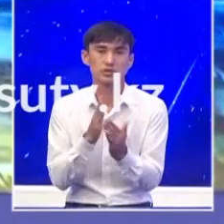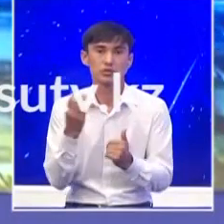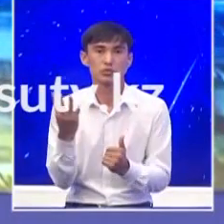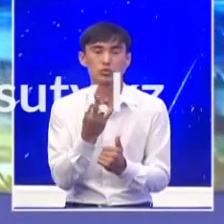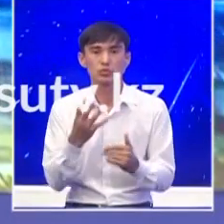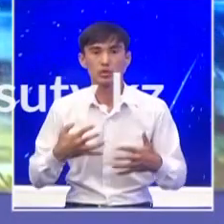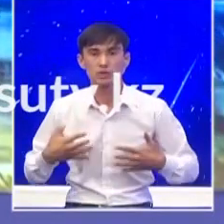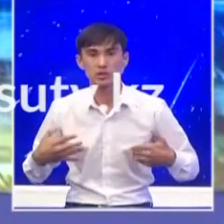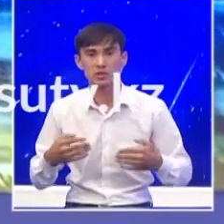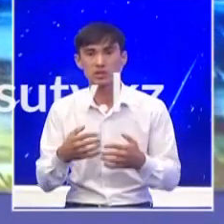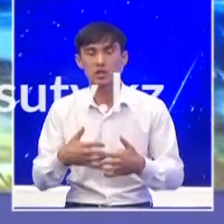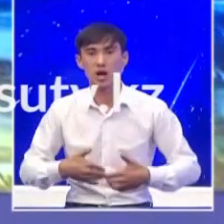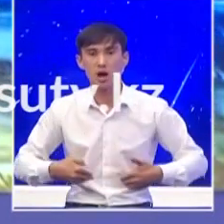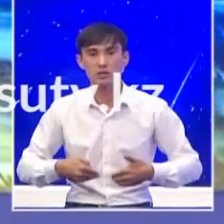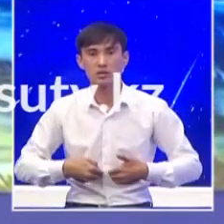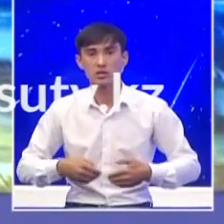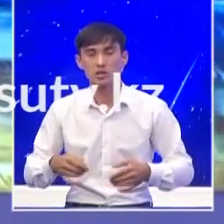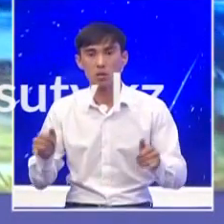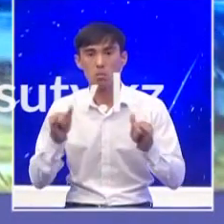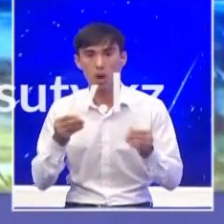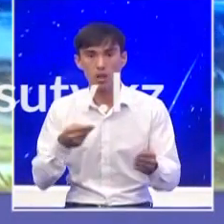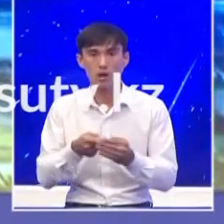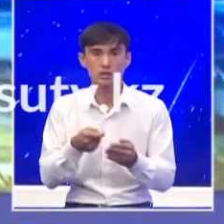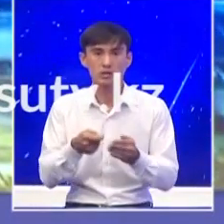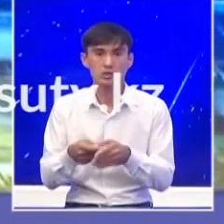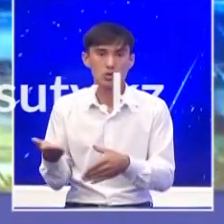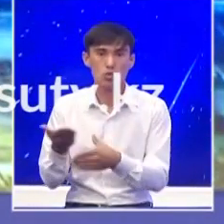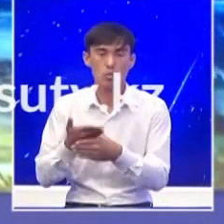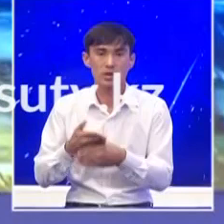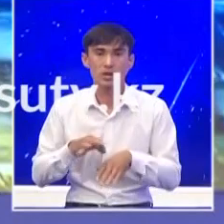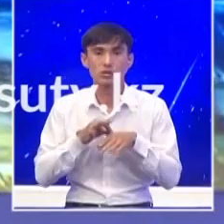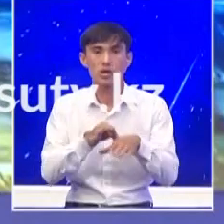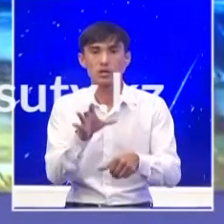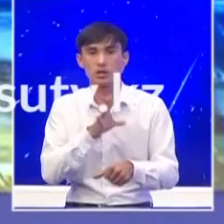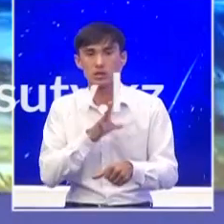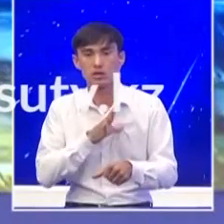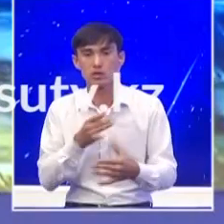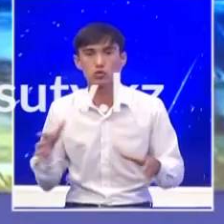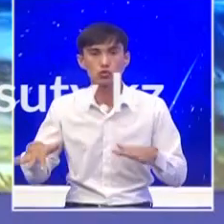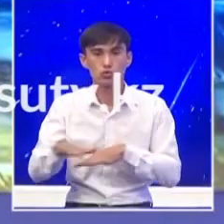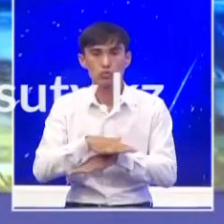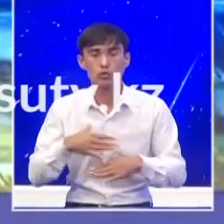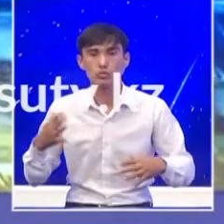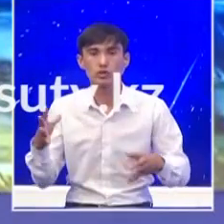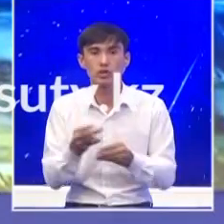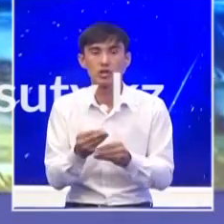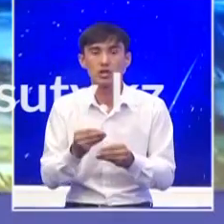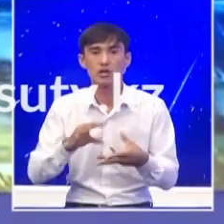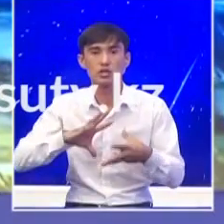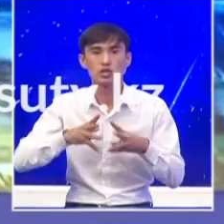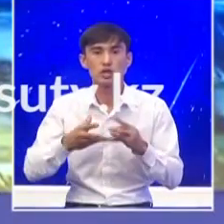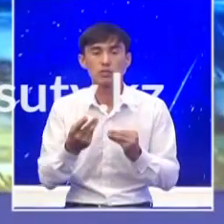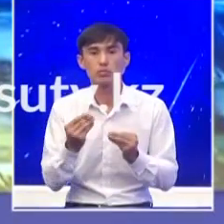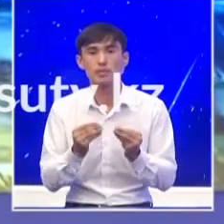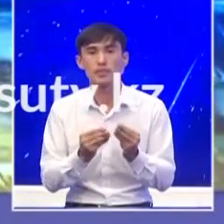ұрынған маңғыстаулық ағайынға мал азығы тиелген көмек керуенін аттандырды. Ендеше жұрт болып жиналған жемшөптің жалпы мөлшері